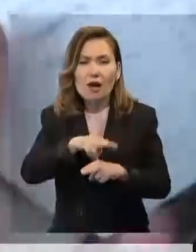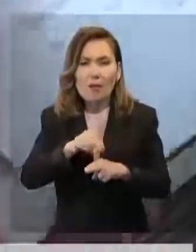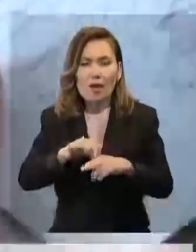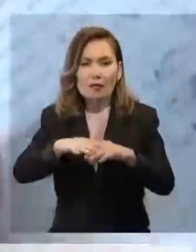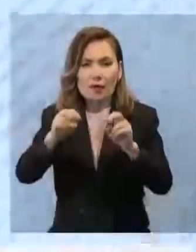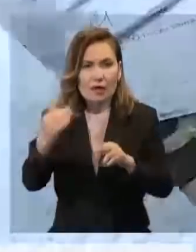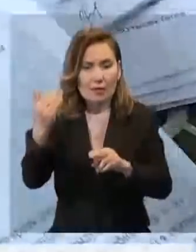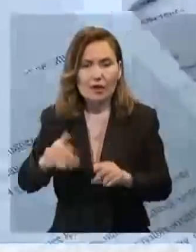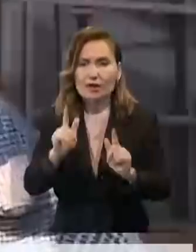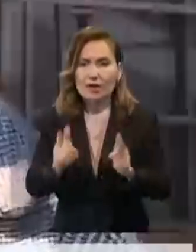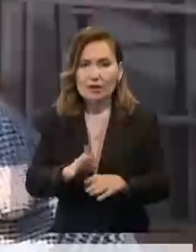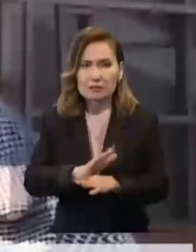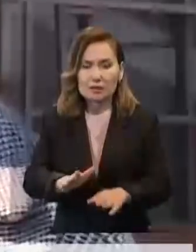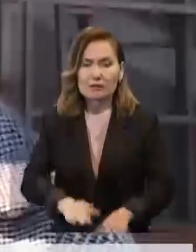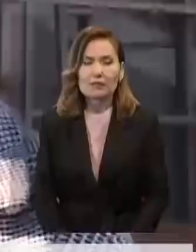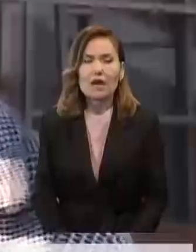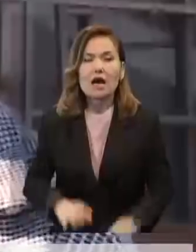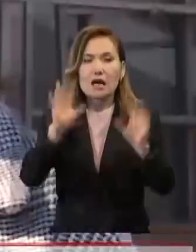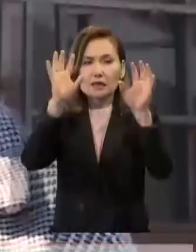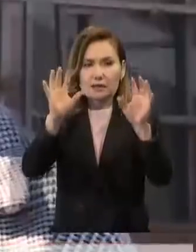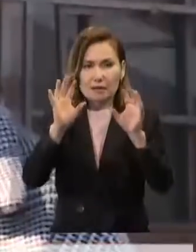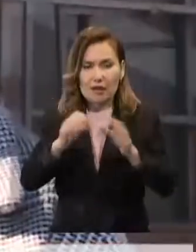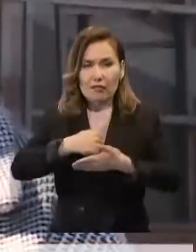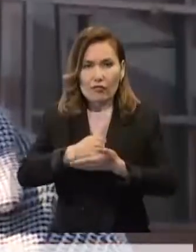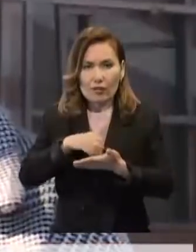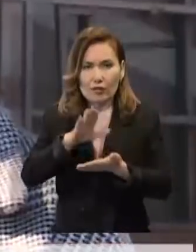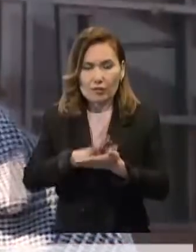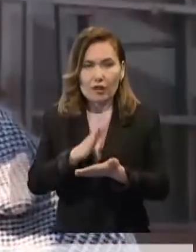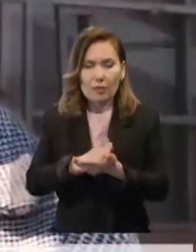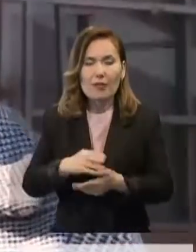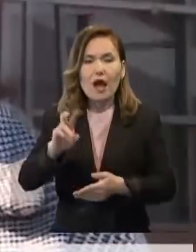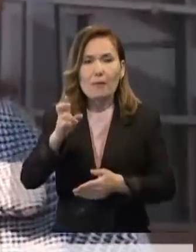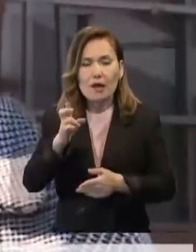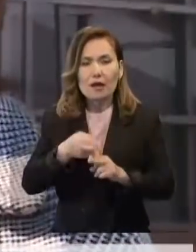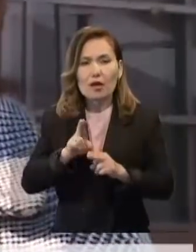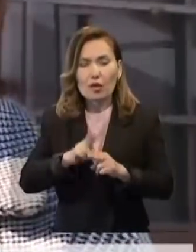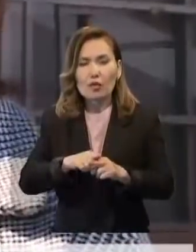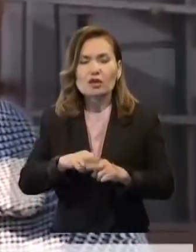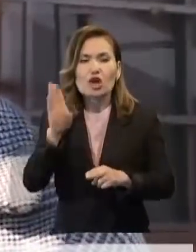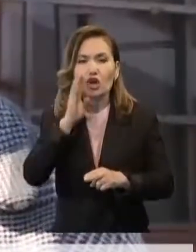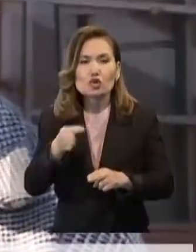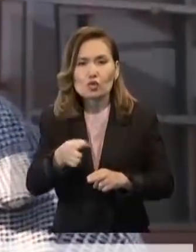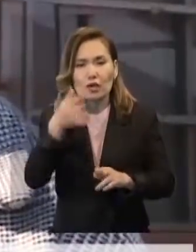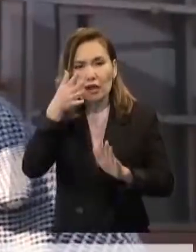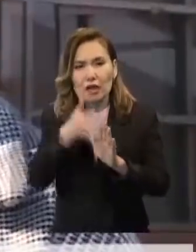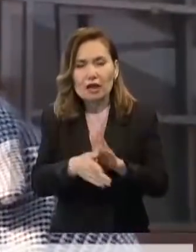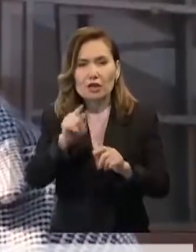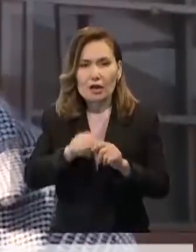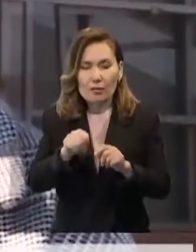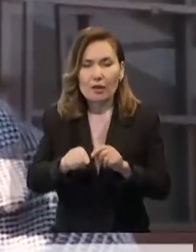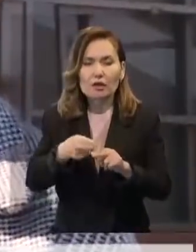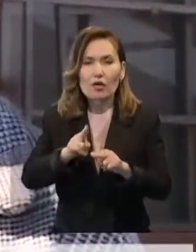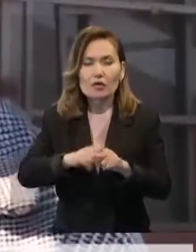мамандары онымен келіспейді. Заңға сәйкес жаңа биологиялық негіздеме әр көлге бекітілген